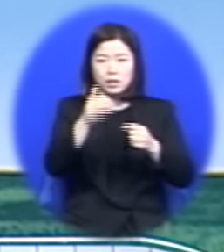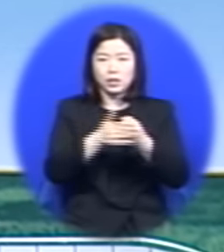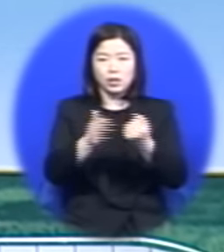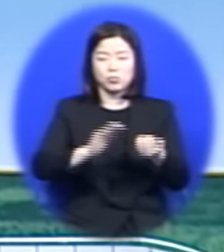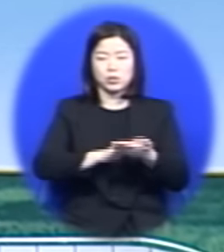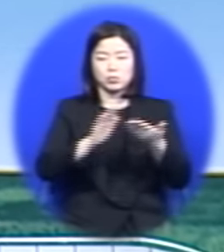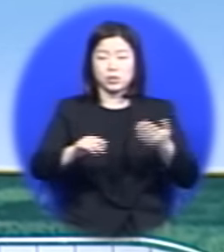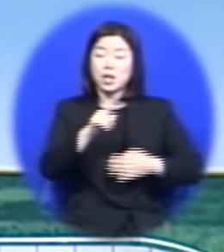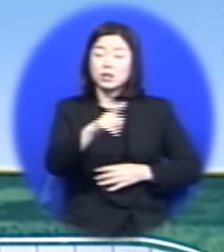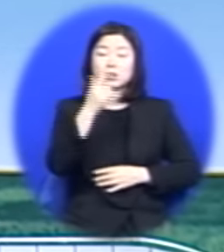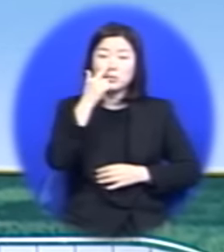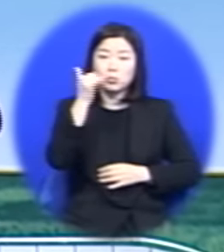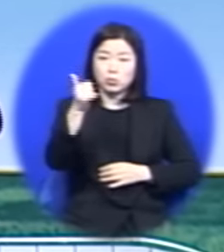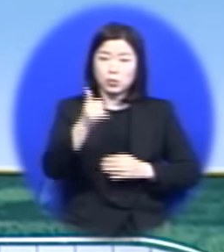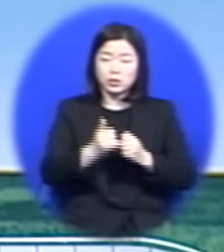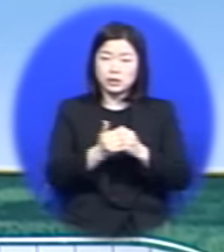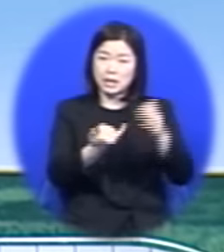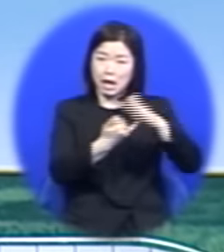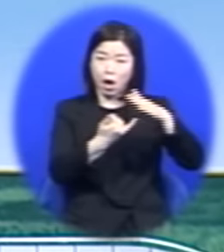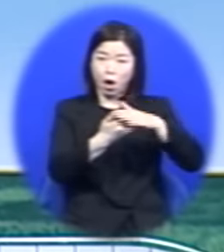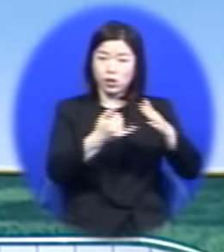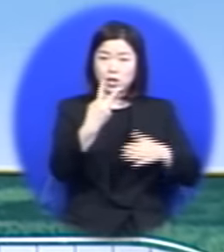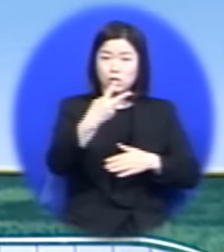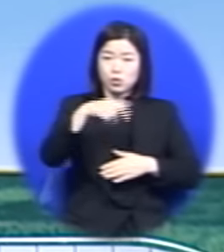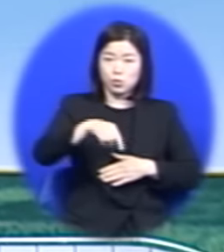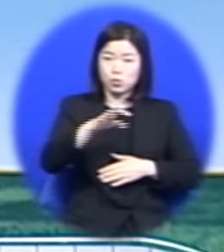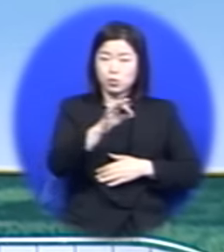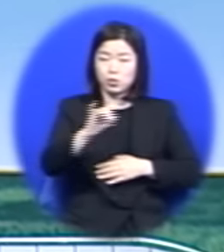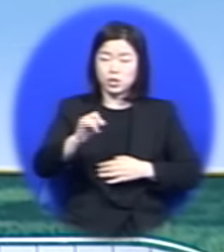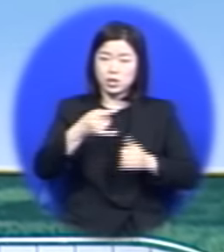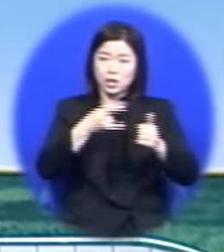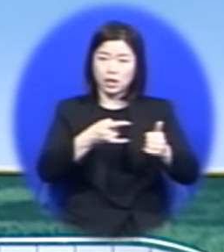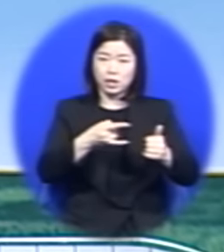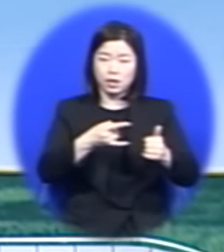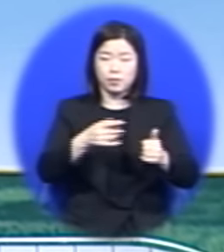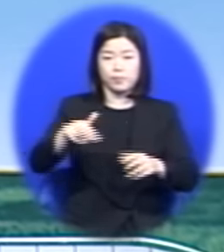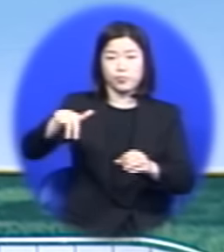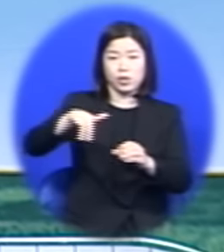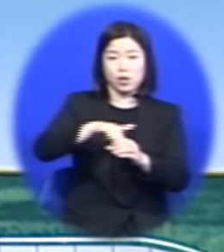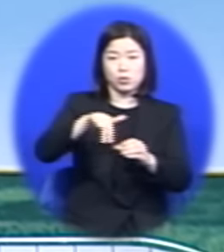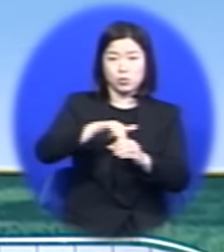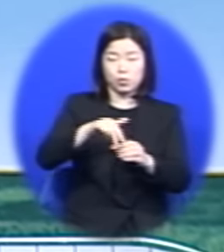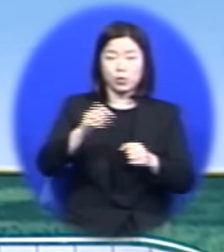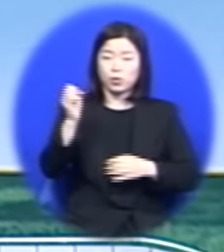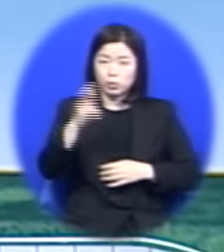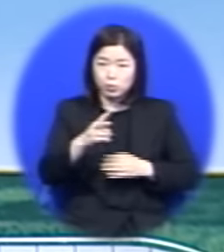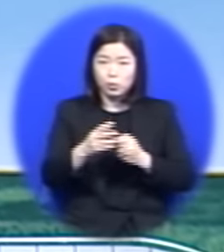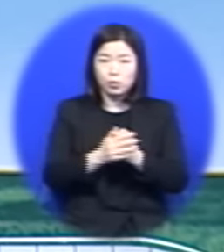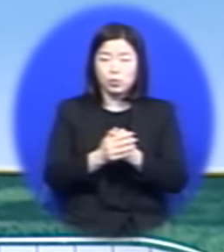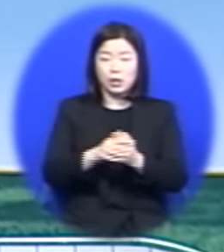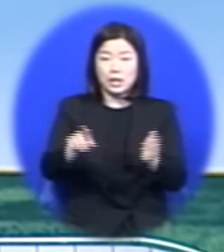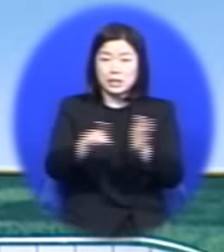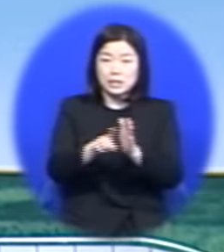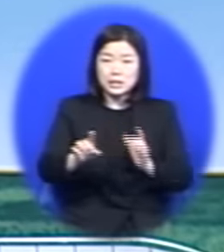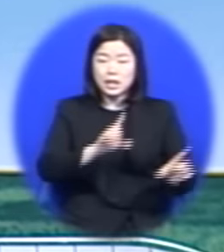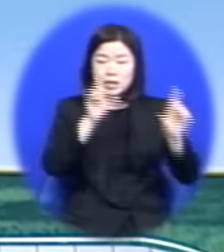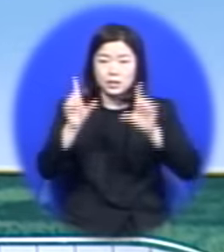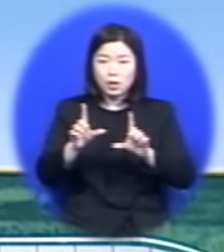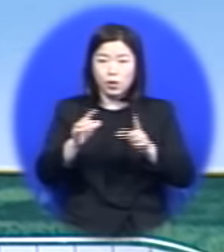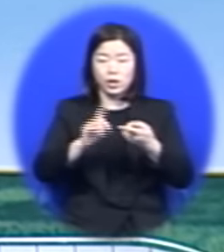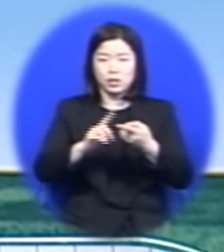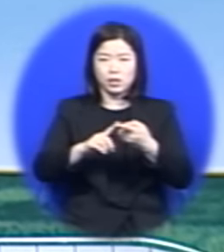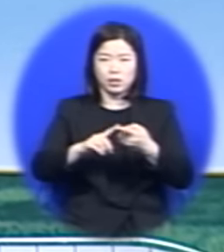때문입니다. 그 부모는 어린 듀이에게 종교 또 신앙생활을